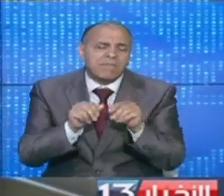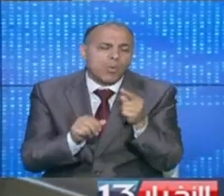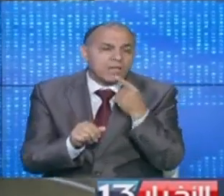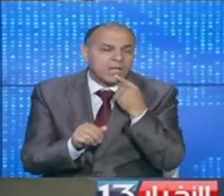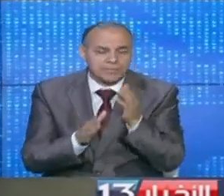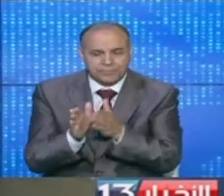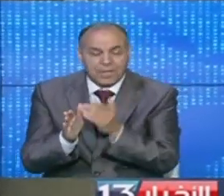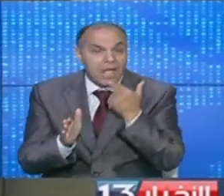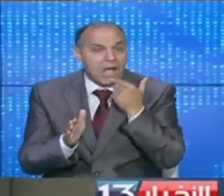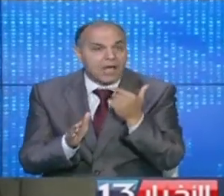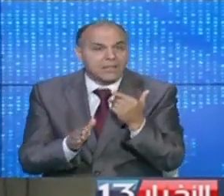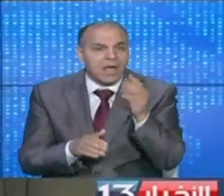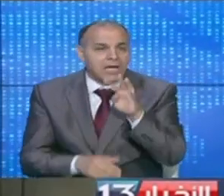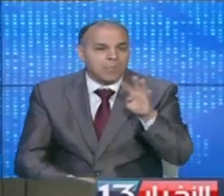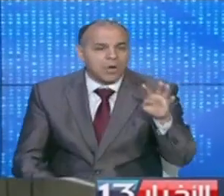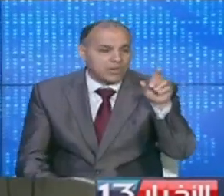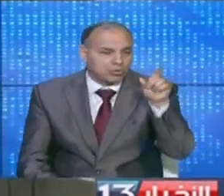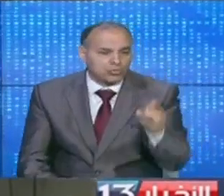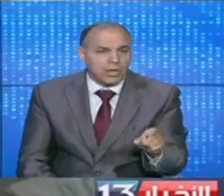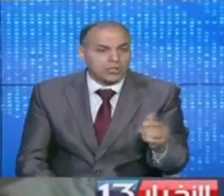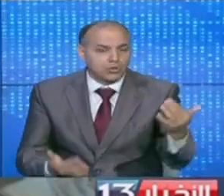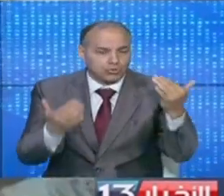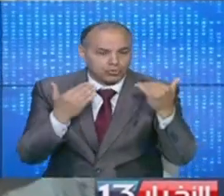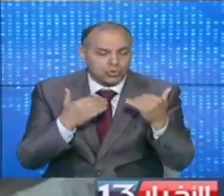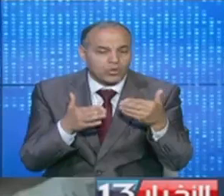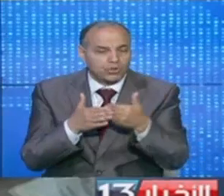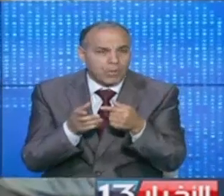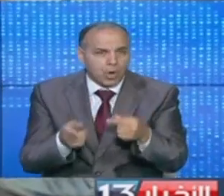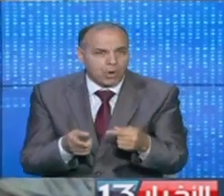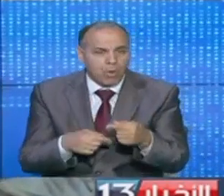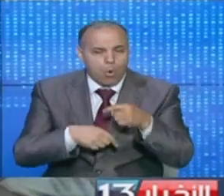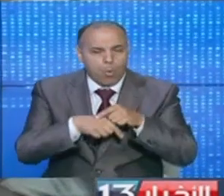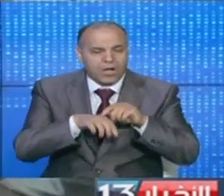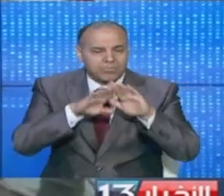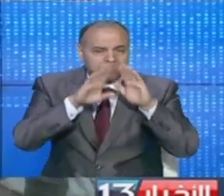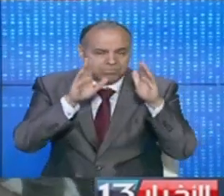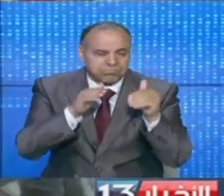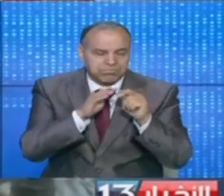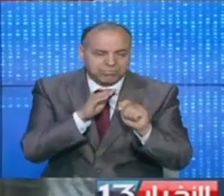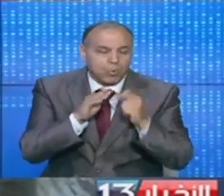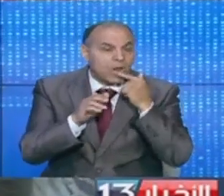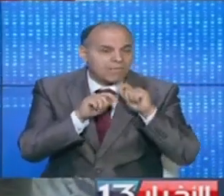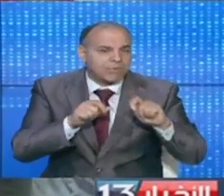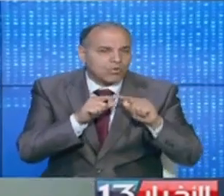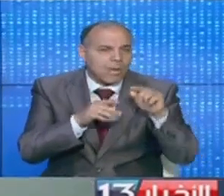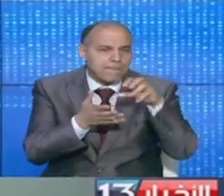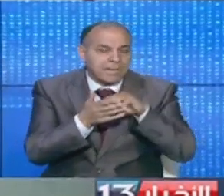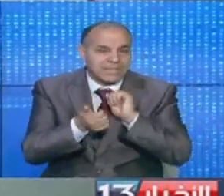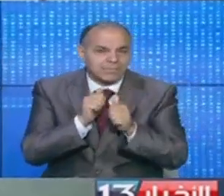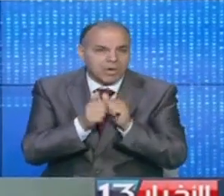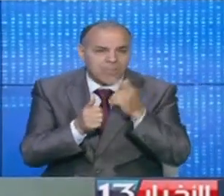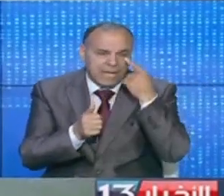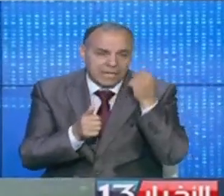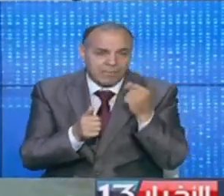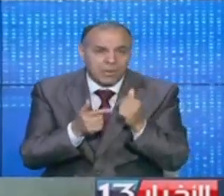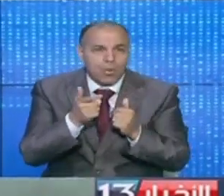اخرى انها اربعه واربعون شخصا قادمين من جرب اليوم فتره الحجر الصحي التي خضعوا لها بالمركب الرياضي بان